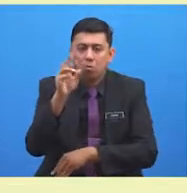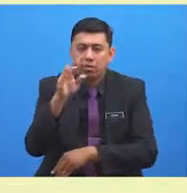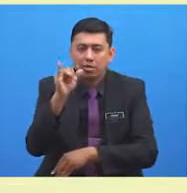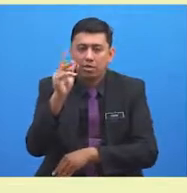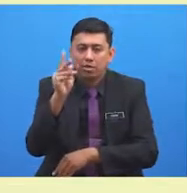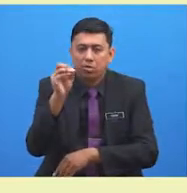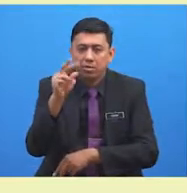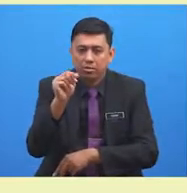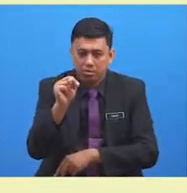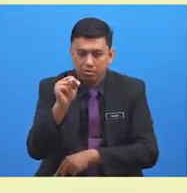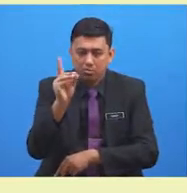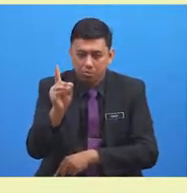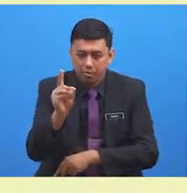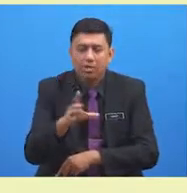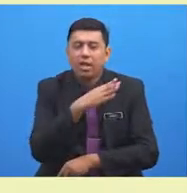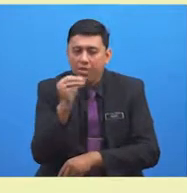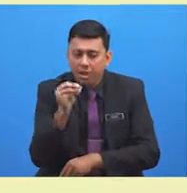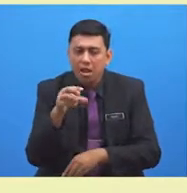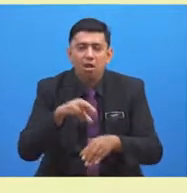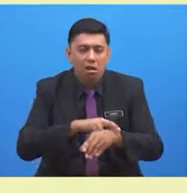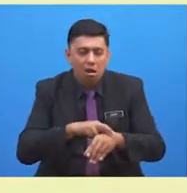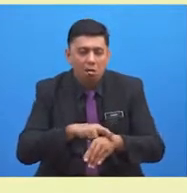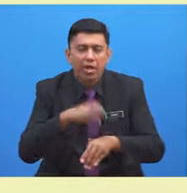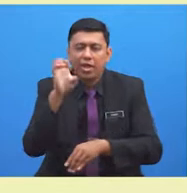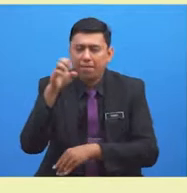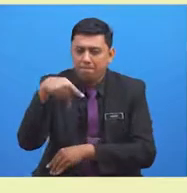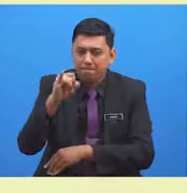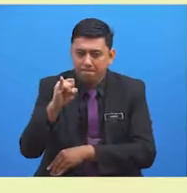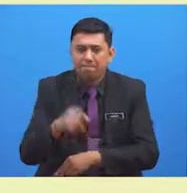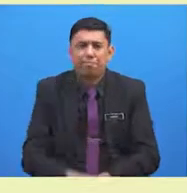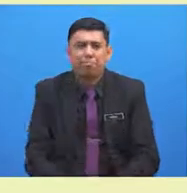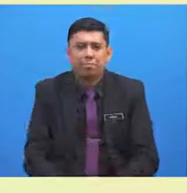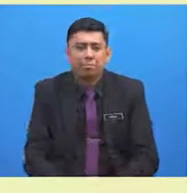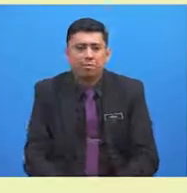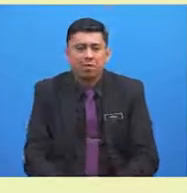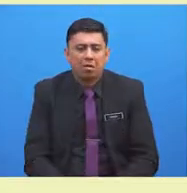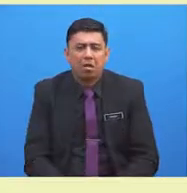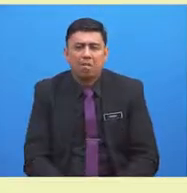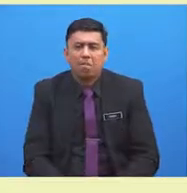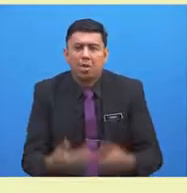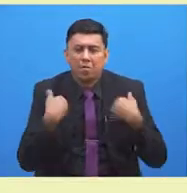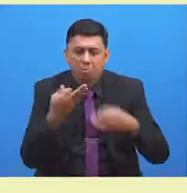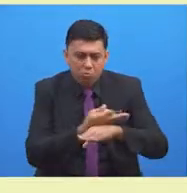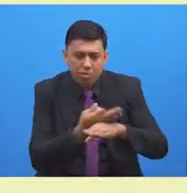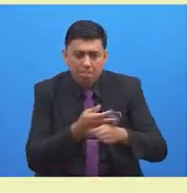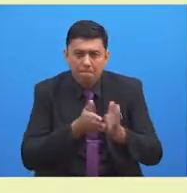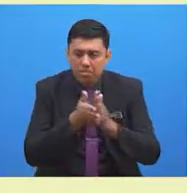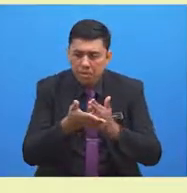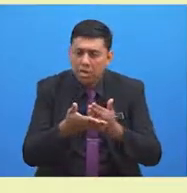rawan epiglottis. Larynx berfungsi memberi laluan udara dan menghasilkan